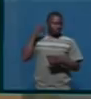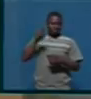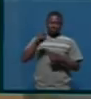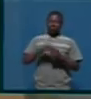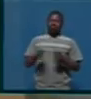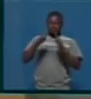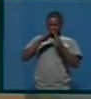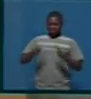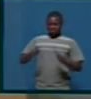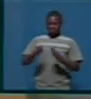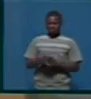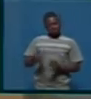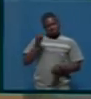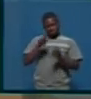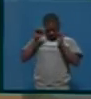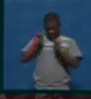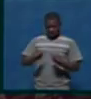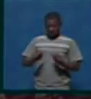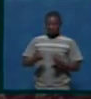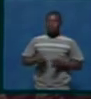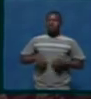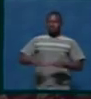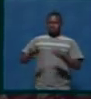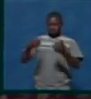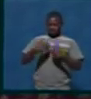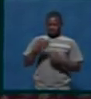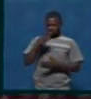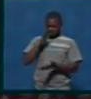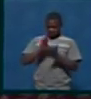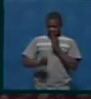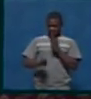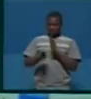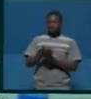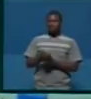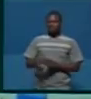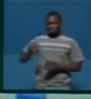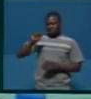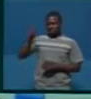continuer à bénéficier de la réduction de 10%